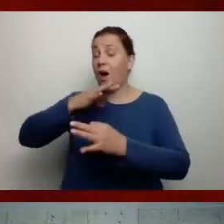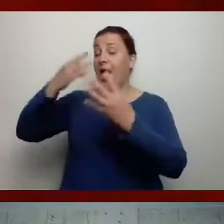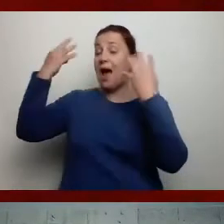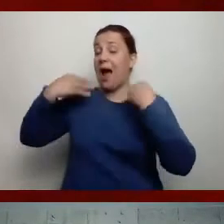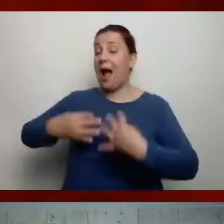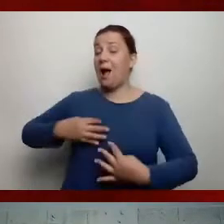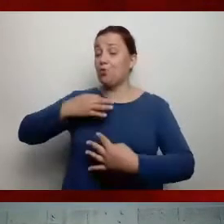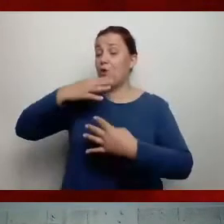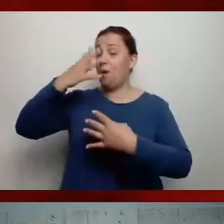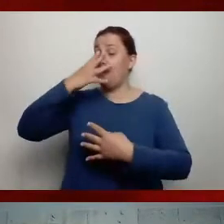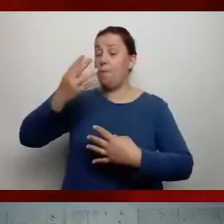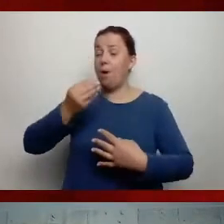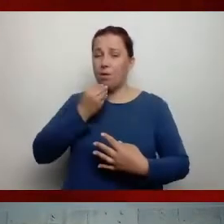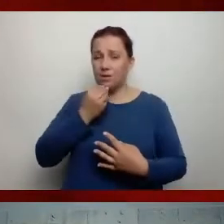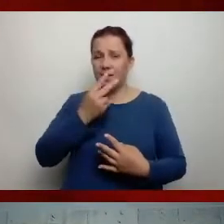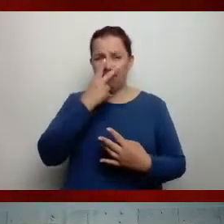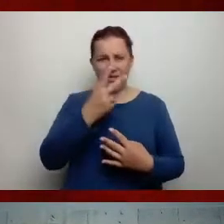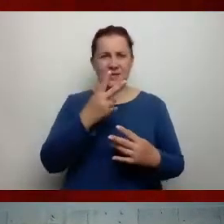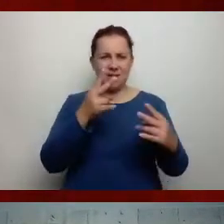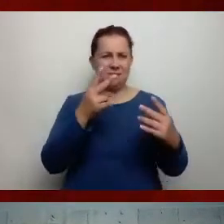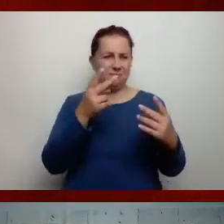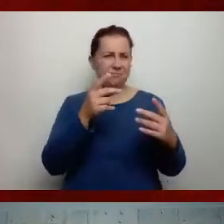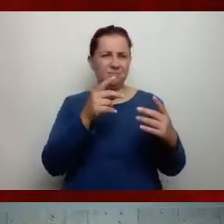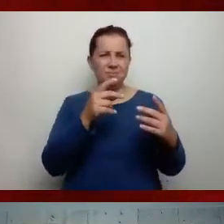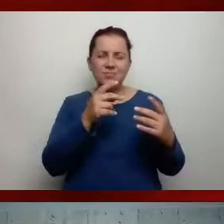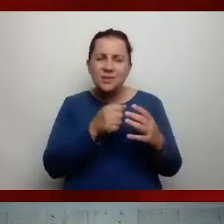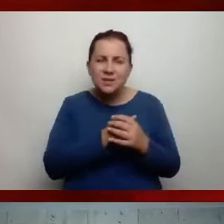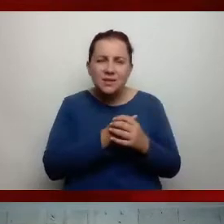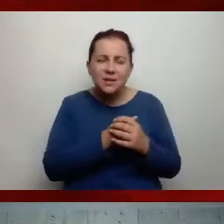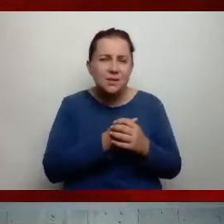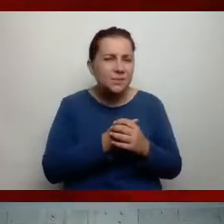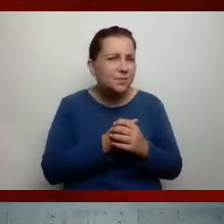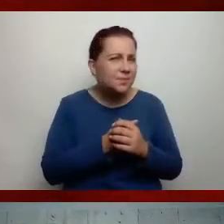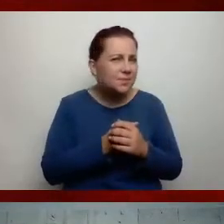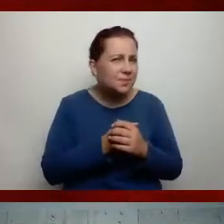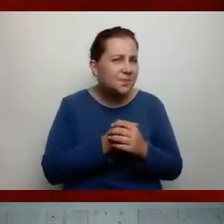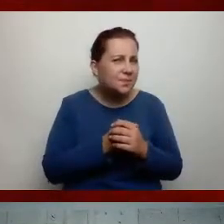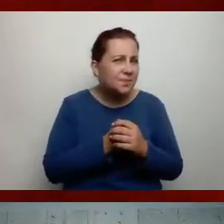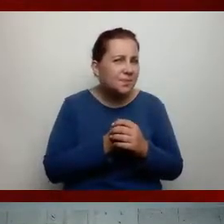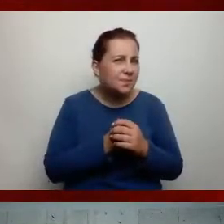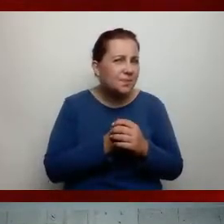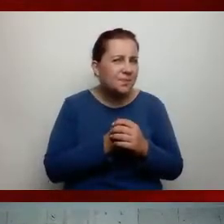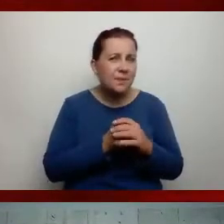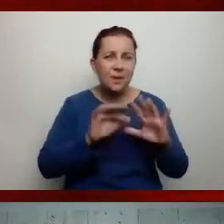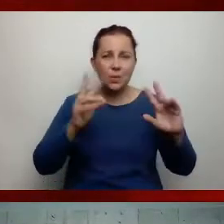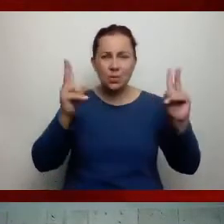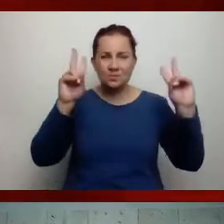nawiązania, które znalazłem w waszych wypowiedziach. To są właśnie oce doświadczalnych królików,